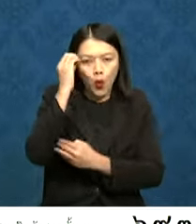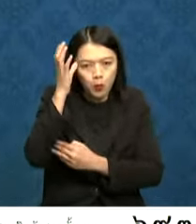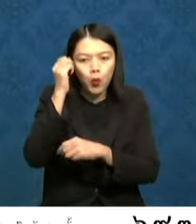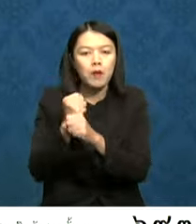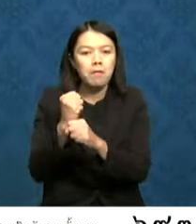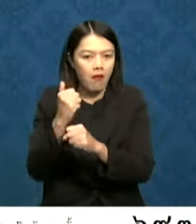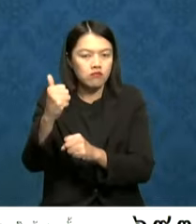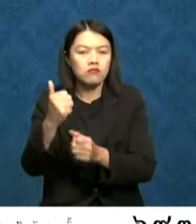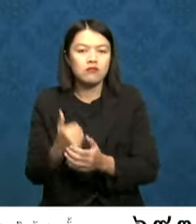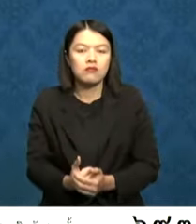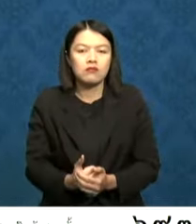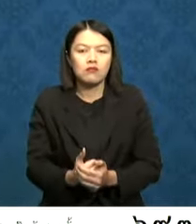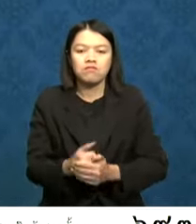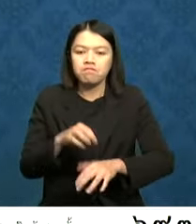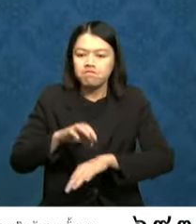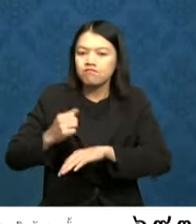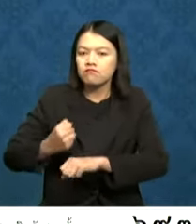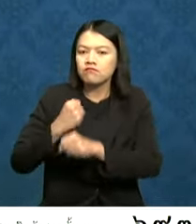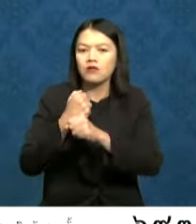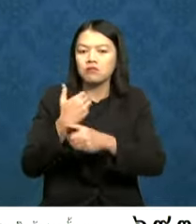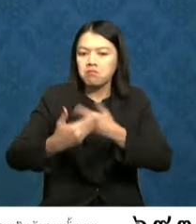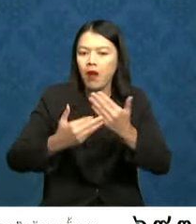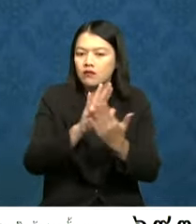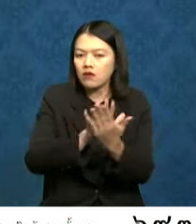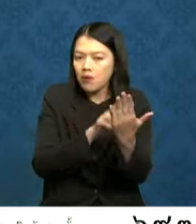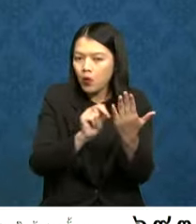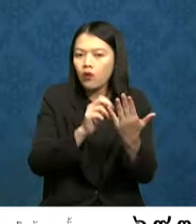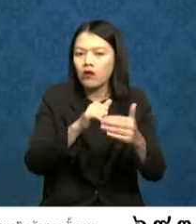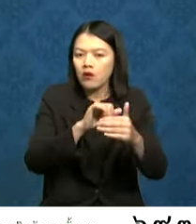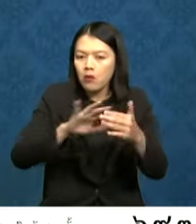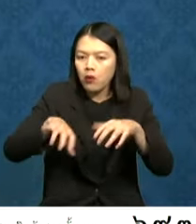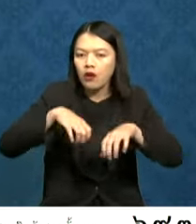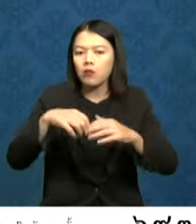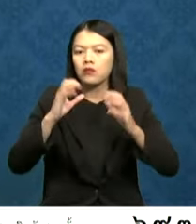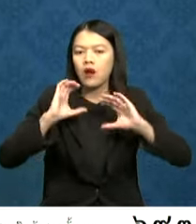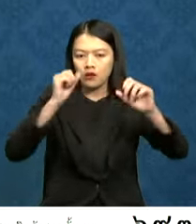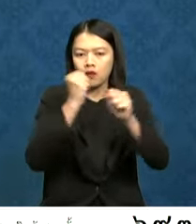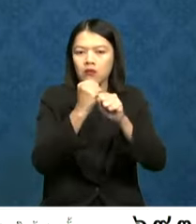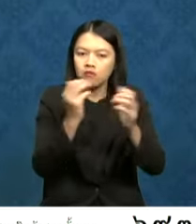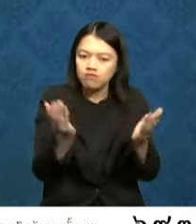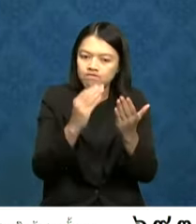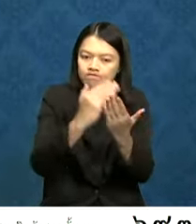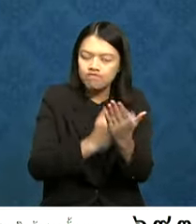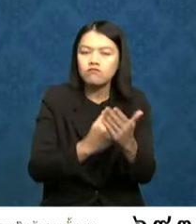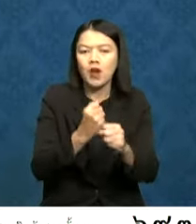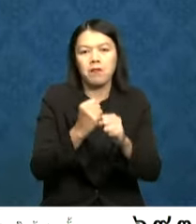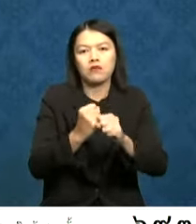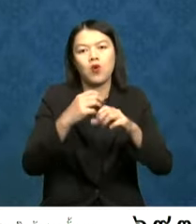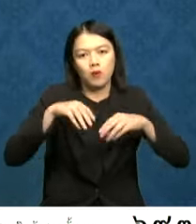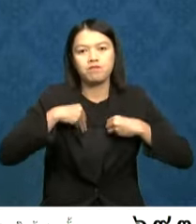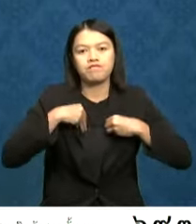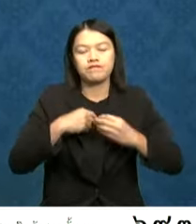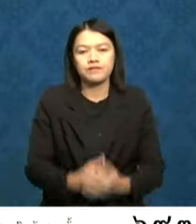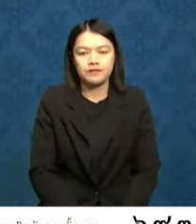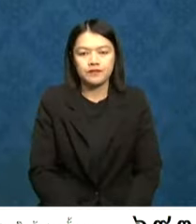ความสามารถมาใช้อำนาจในการผลักดันนโยบายที่ระบบราชการให้การยอมรับ